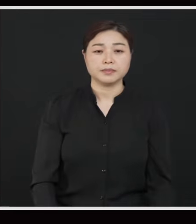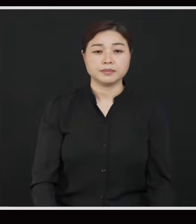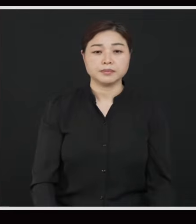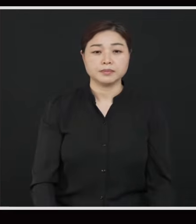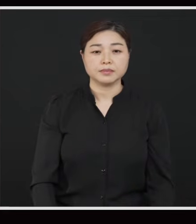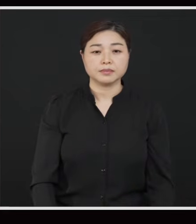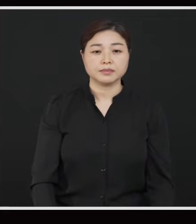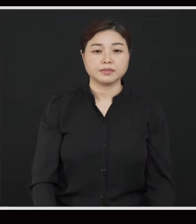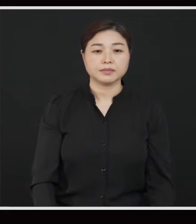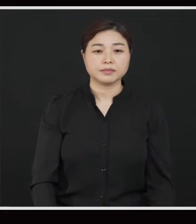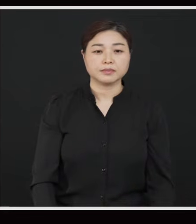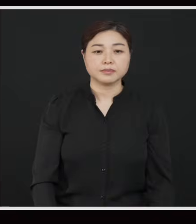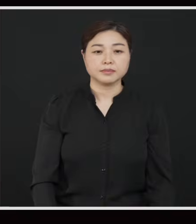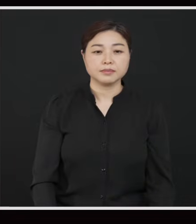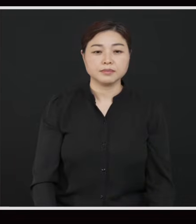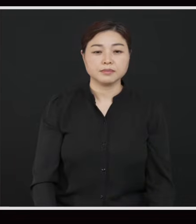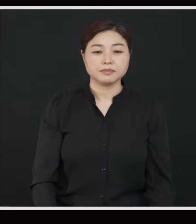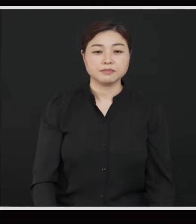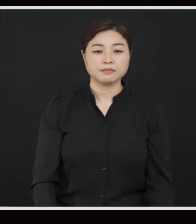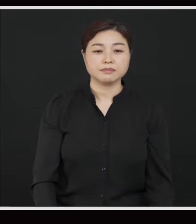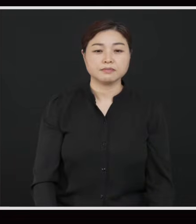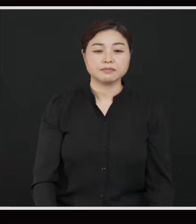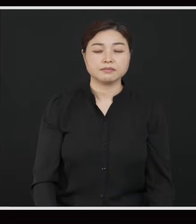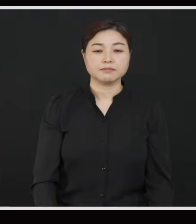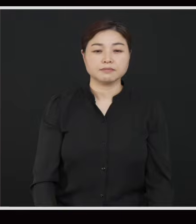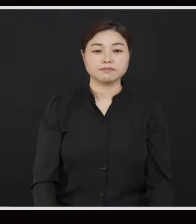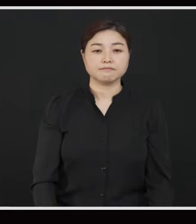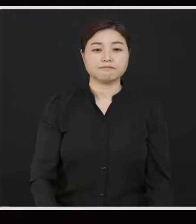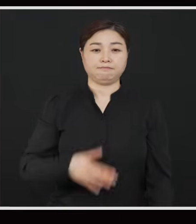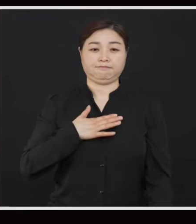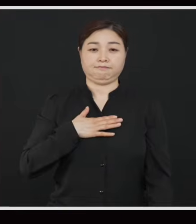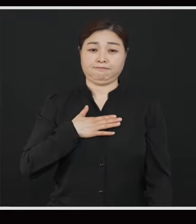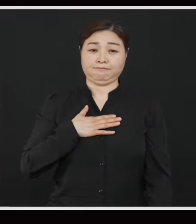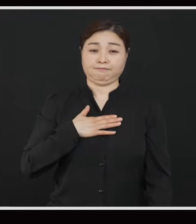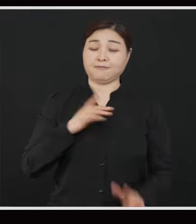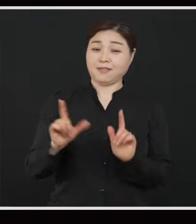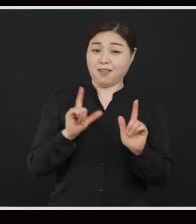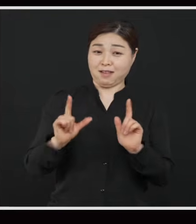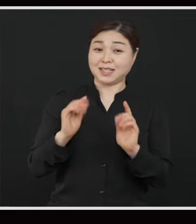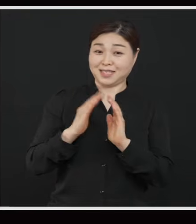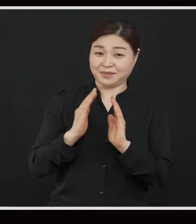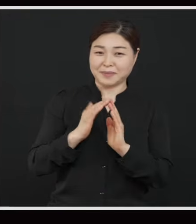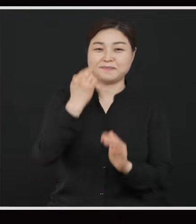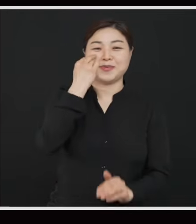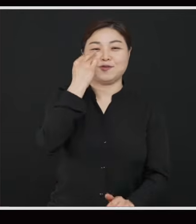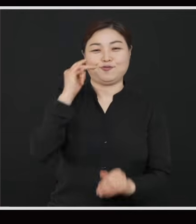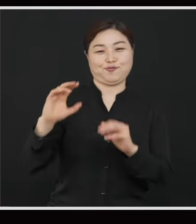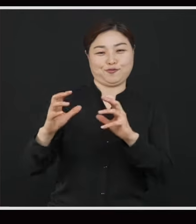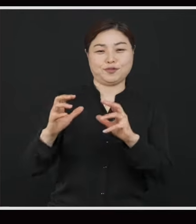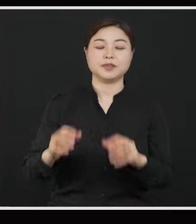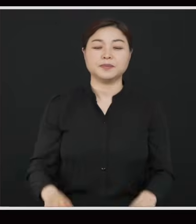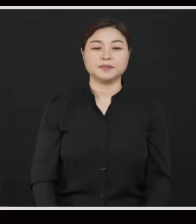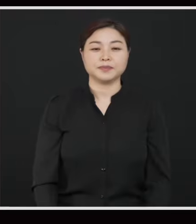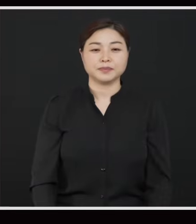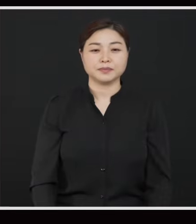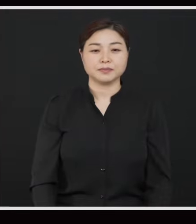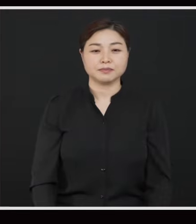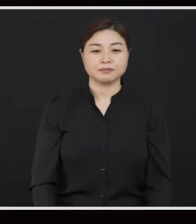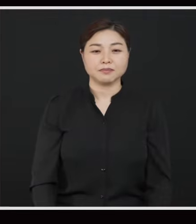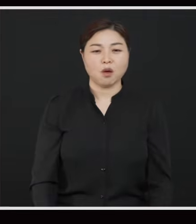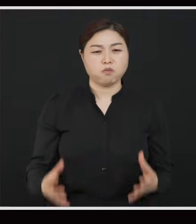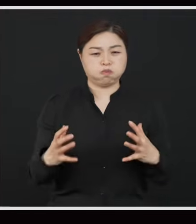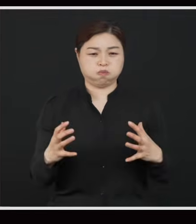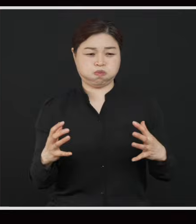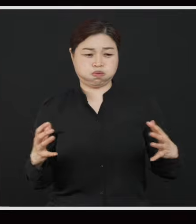그런 통계입니다. 자, 그럼 저는 지금 미국의 본거지를 두고 있는데요.